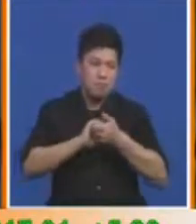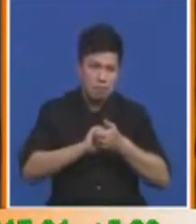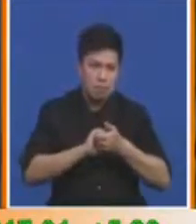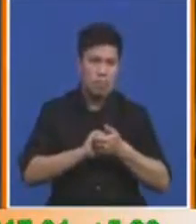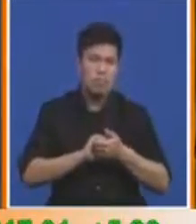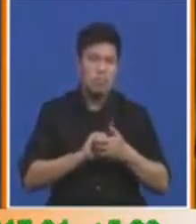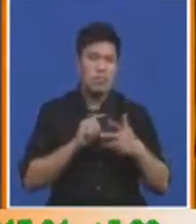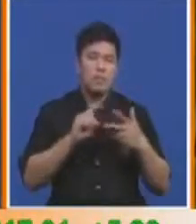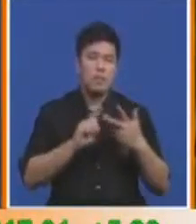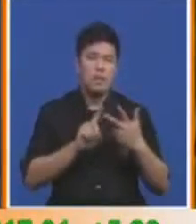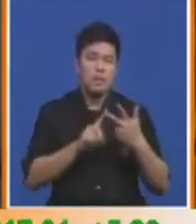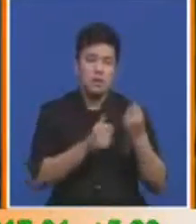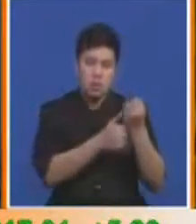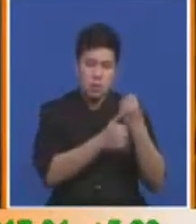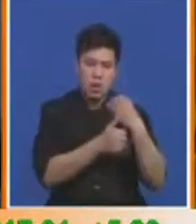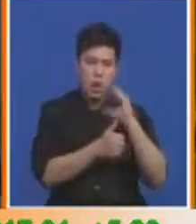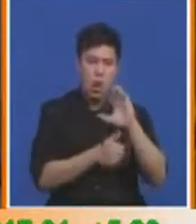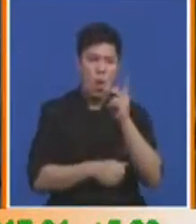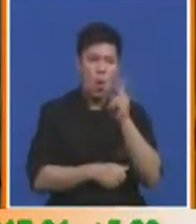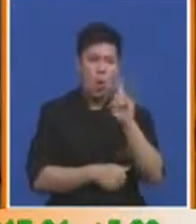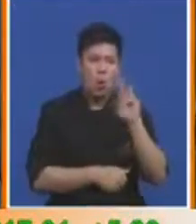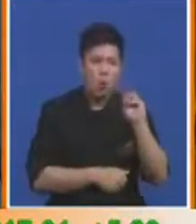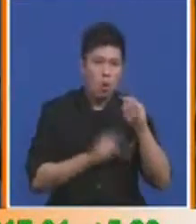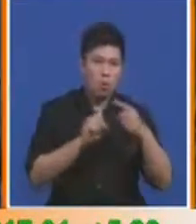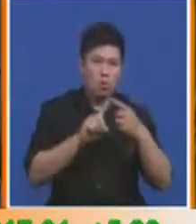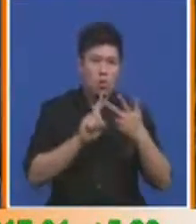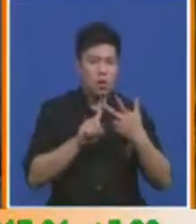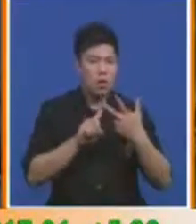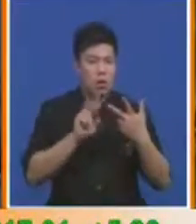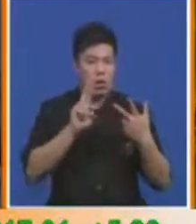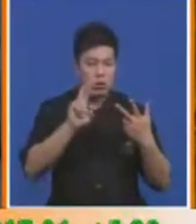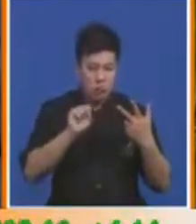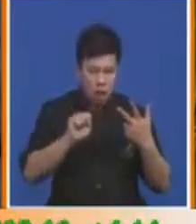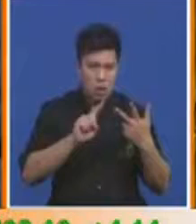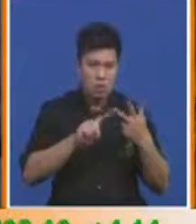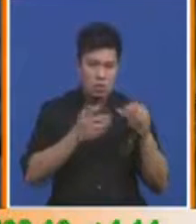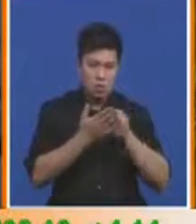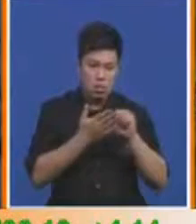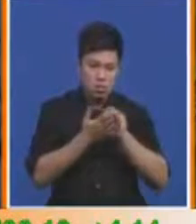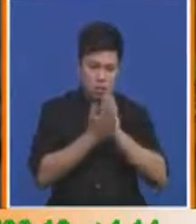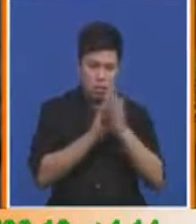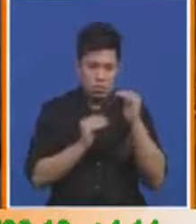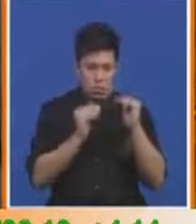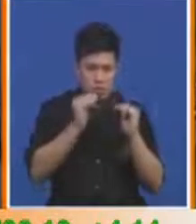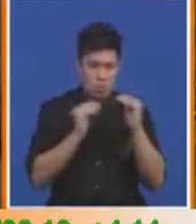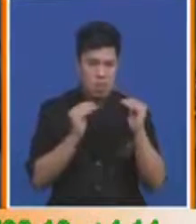ยวกับคณะรัฐมนตรีรัฐสภาและการปฏิรูปเพื่อลดความเหลื่อมล้ำในสังคม